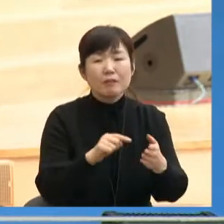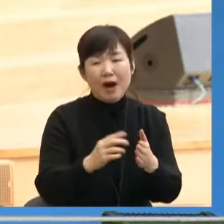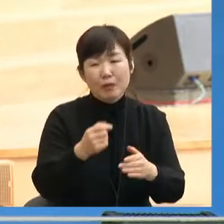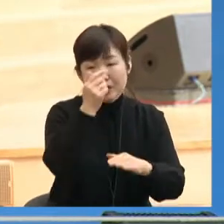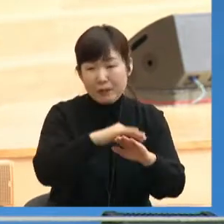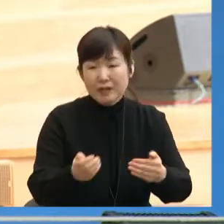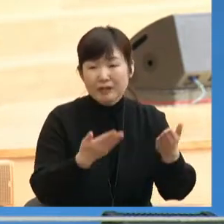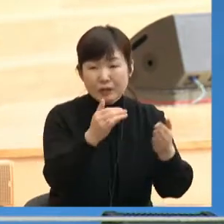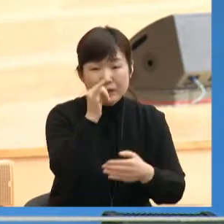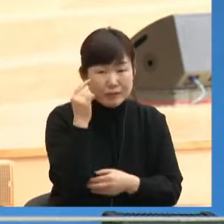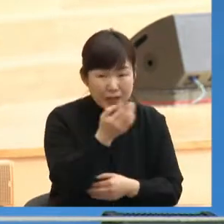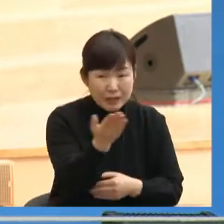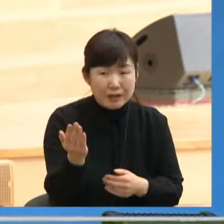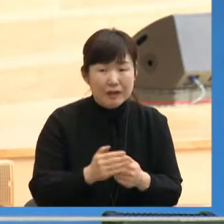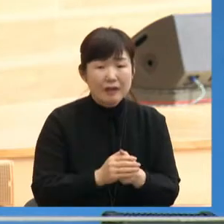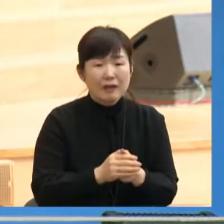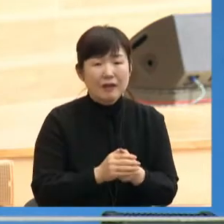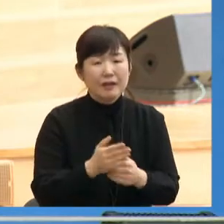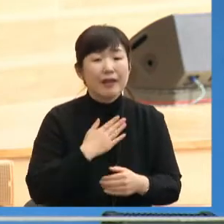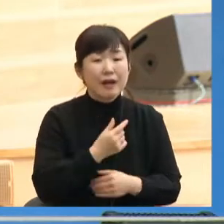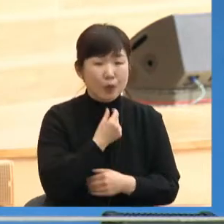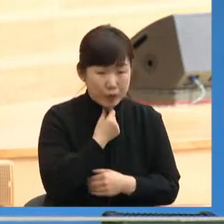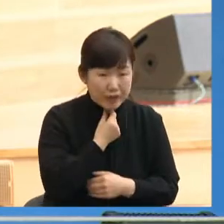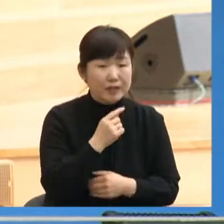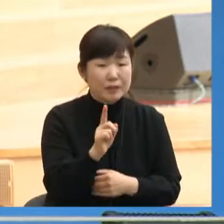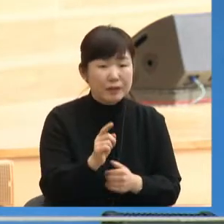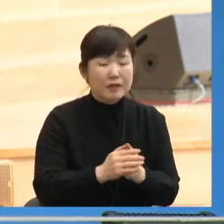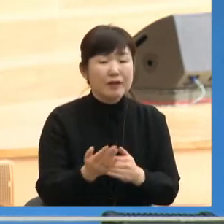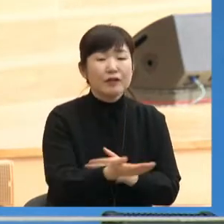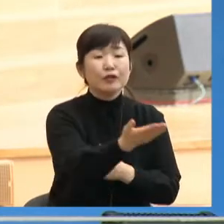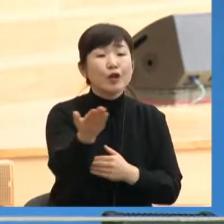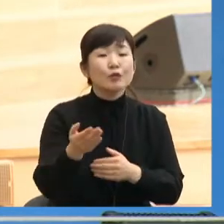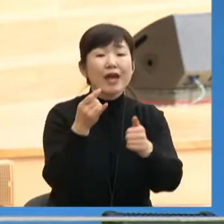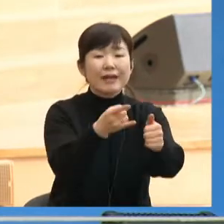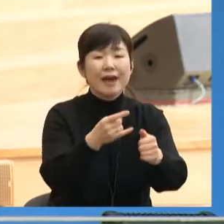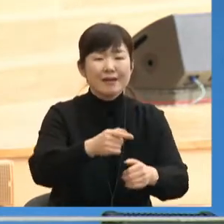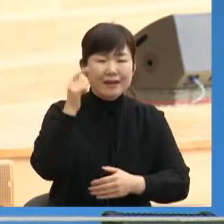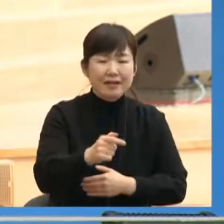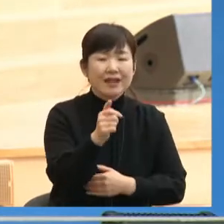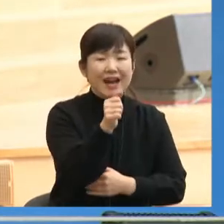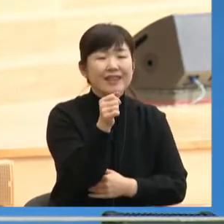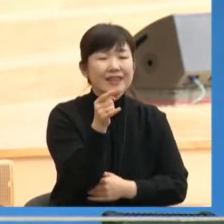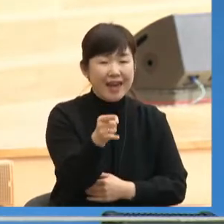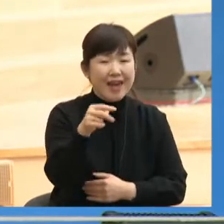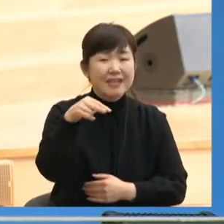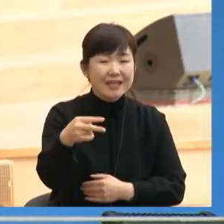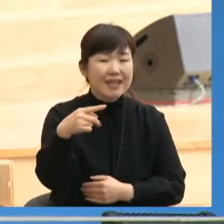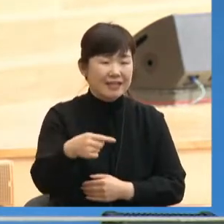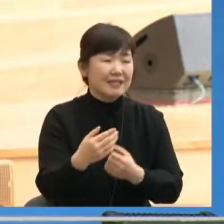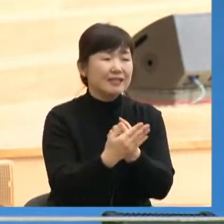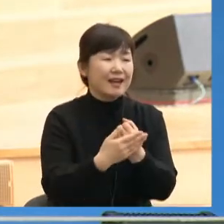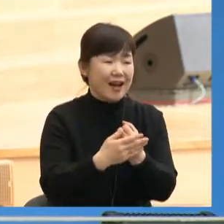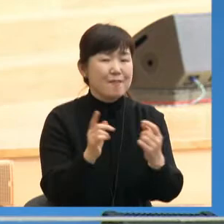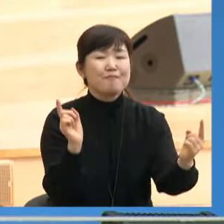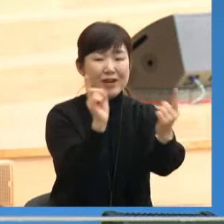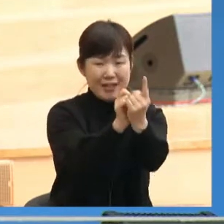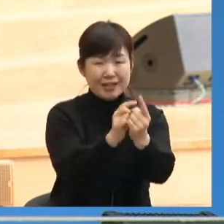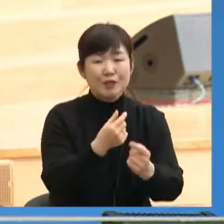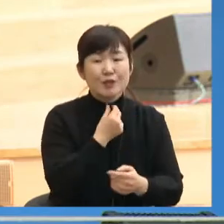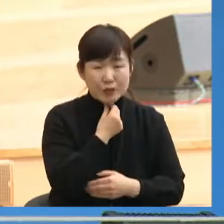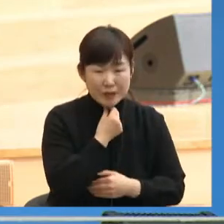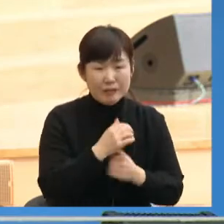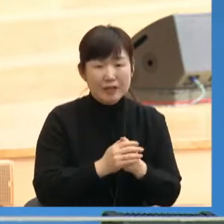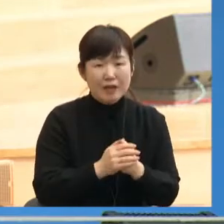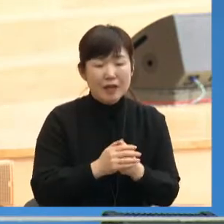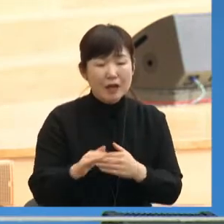계신 여러분들이 계십니까? 바라기는 여러분들에게 강력한 헤세드의 은혜가 임하기를 소망합니다. 아멘. 여러분 보세요,